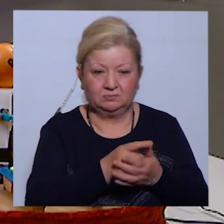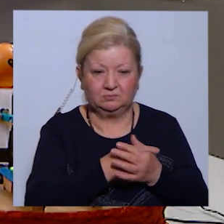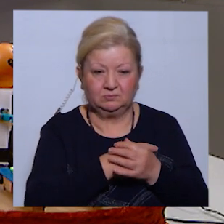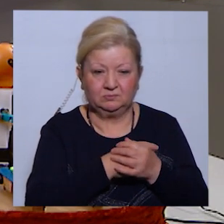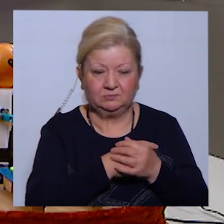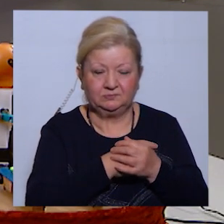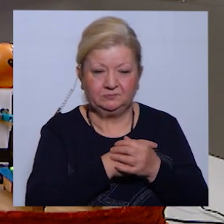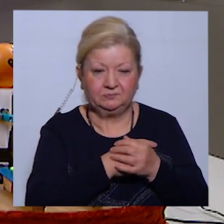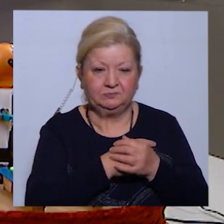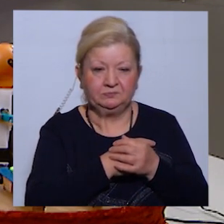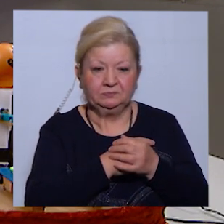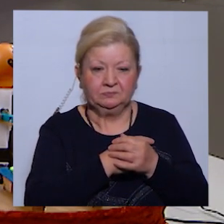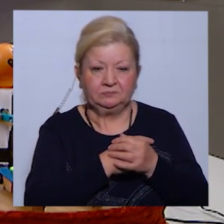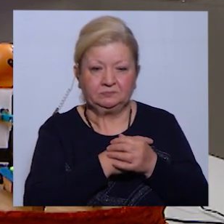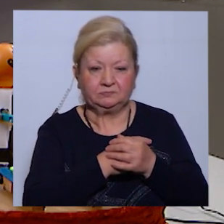აი